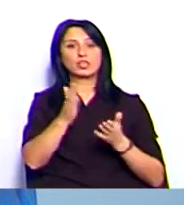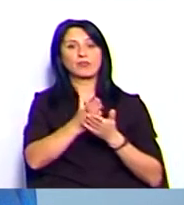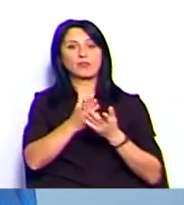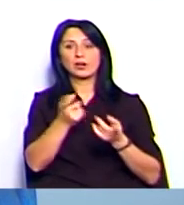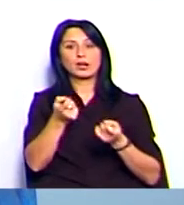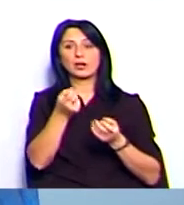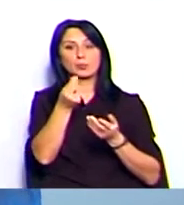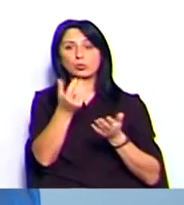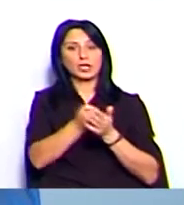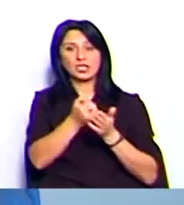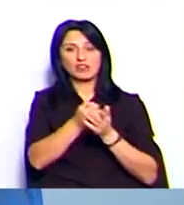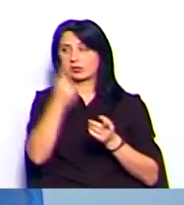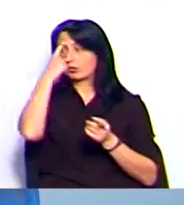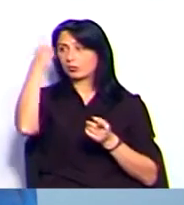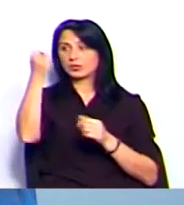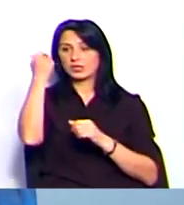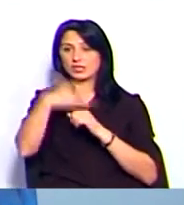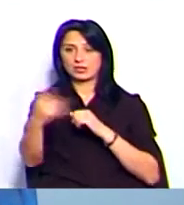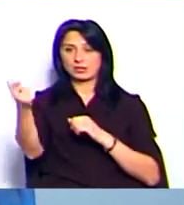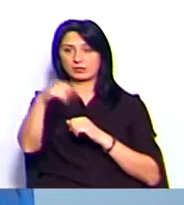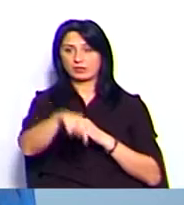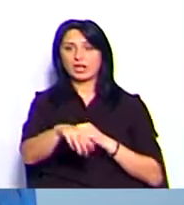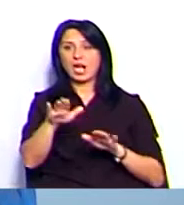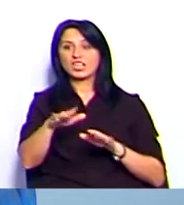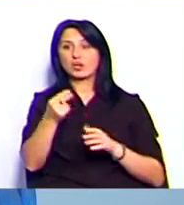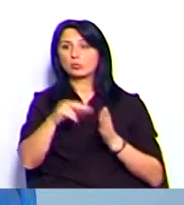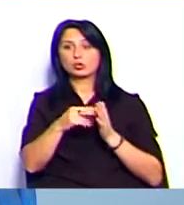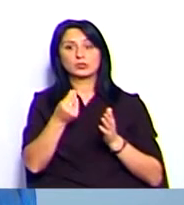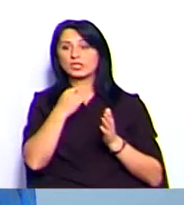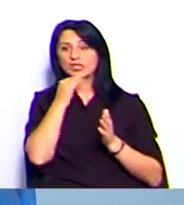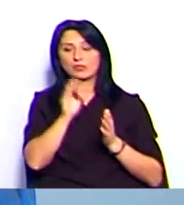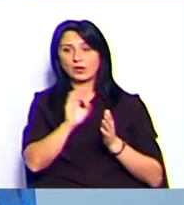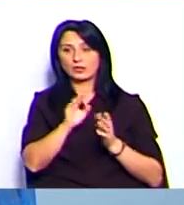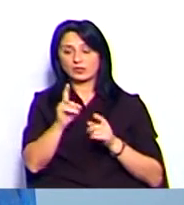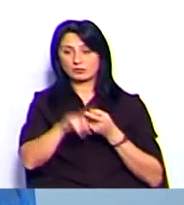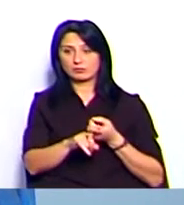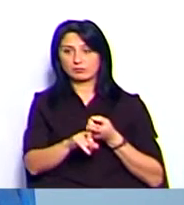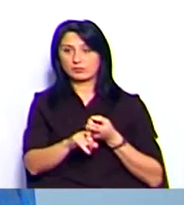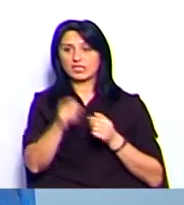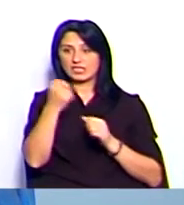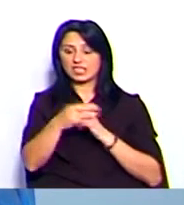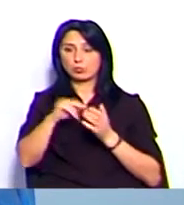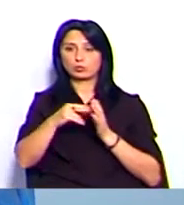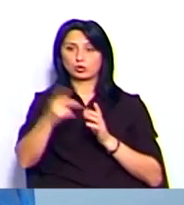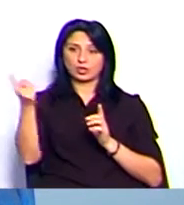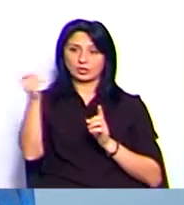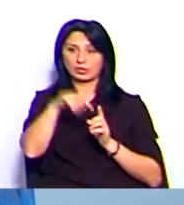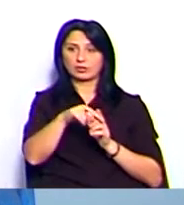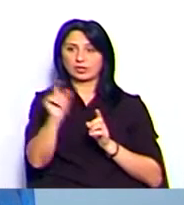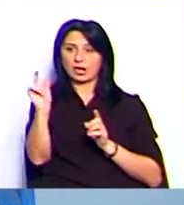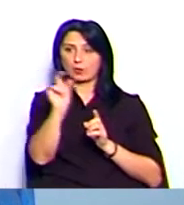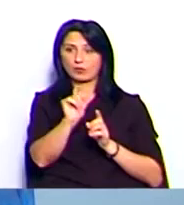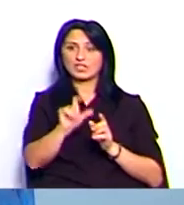იქნება, რომ მაქსიმალურად იქნას გათვალისწინებული, და თუ ადგილობრივ ბიუჯეტს არ ყოფნის ამასთან დაკავშირებით, თანხა ცენტრალური ბიუჯეტიდან